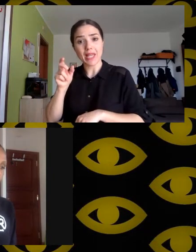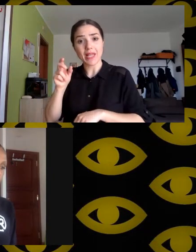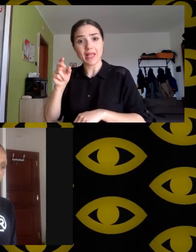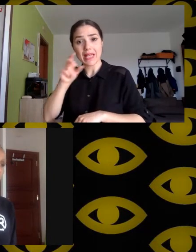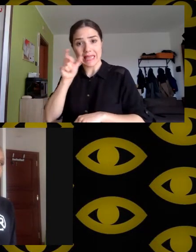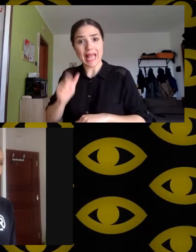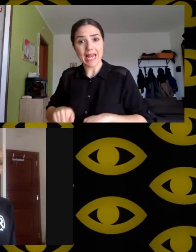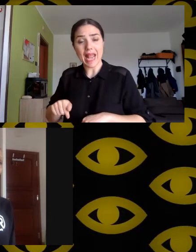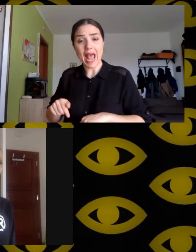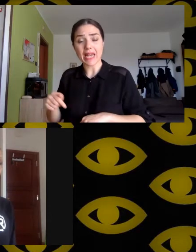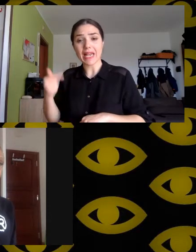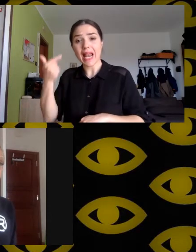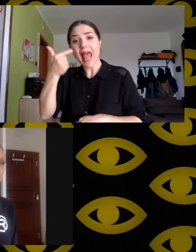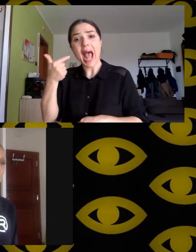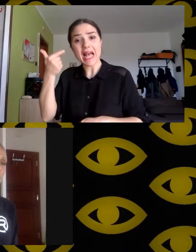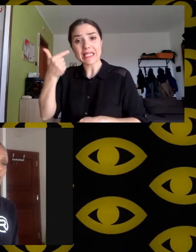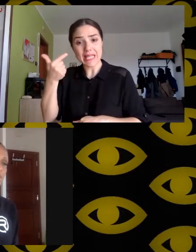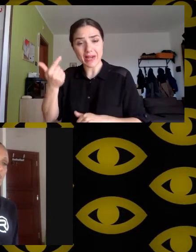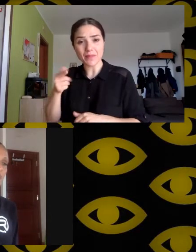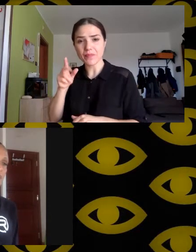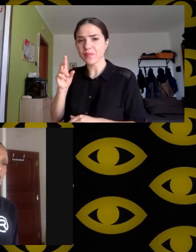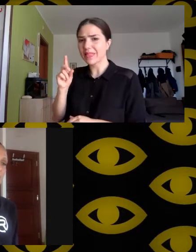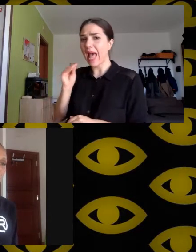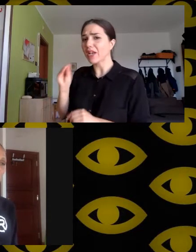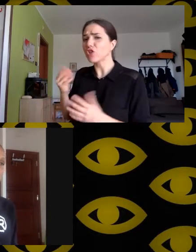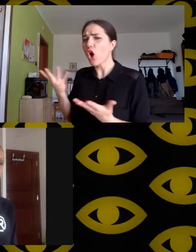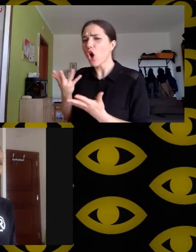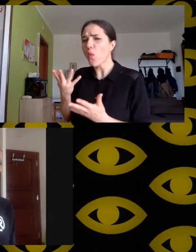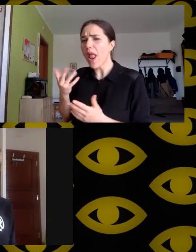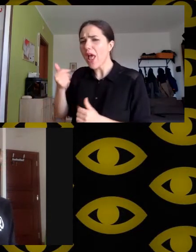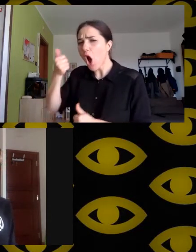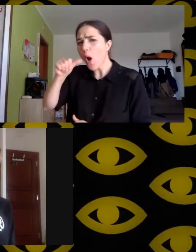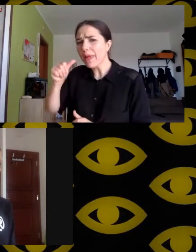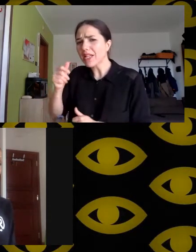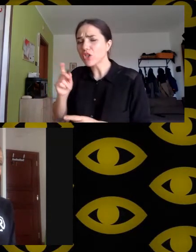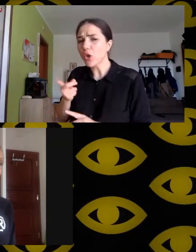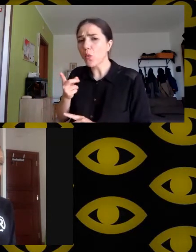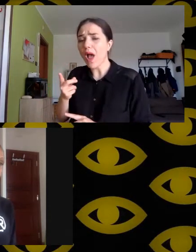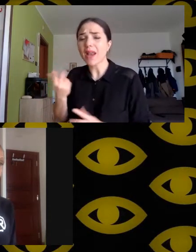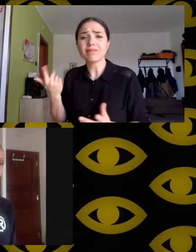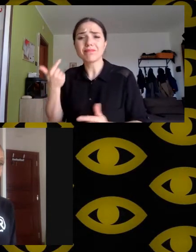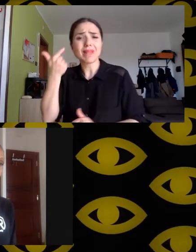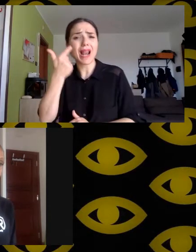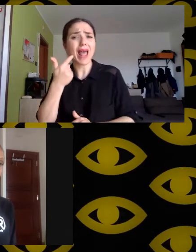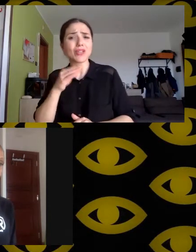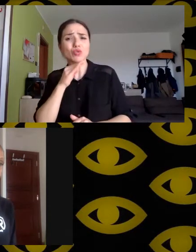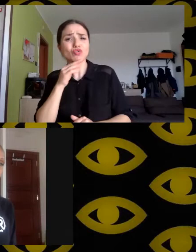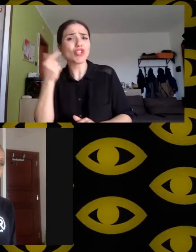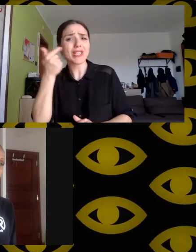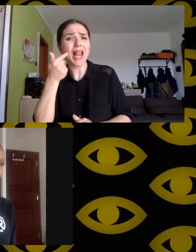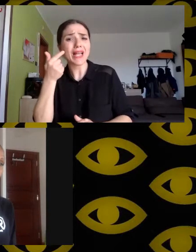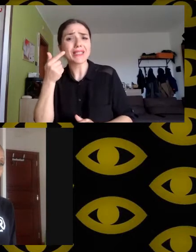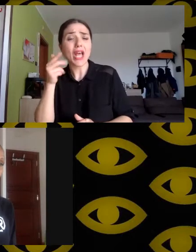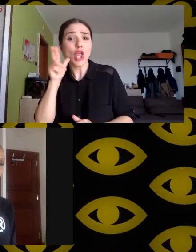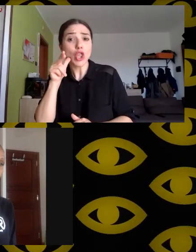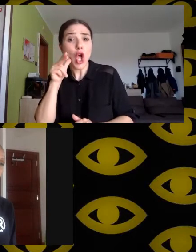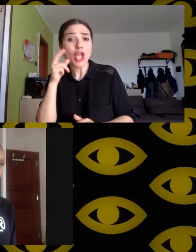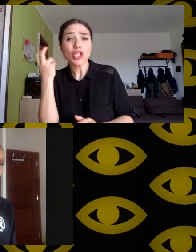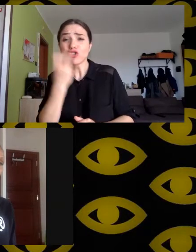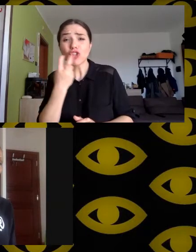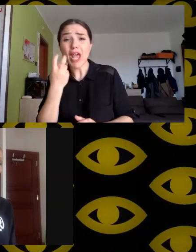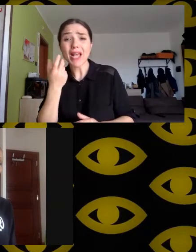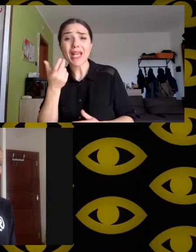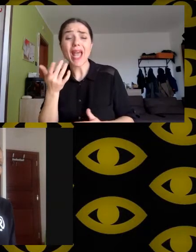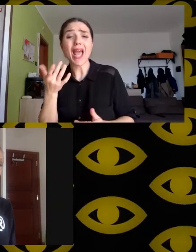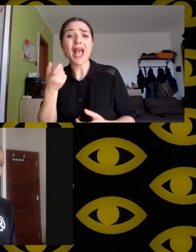trattava? Era un semplice laser, ragazzi. Cioè, no. Queste donne erano cieche per una forte cataratta, né più né meno.